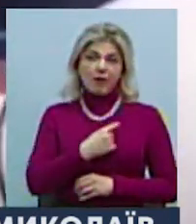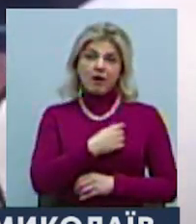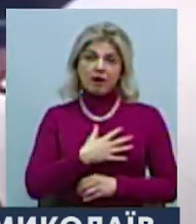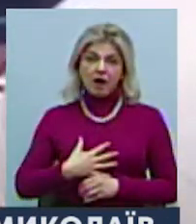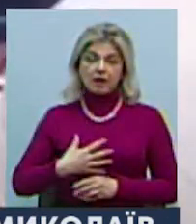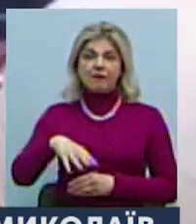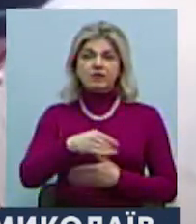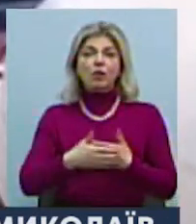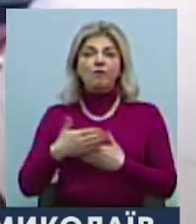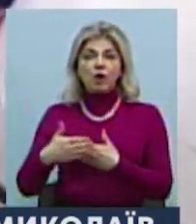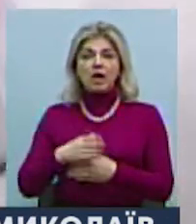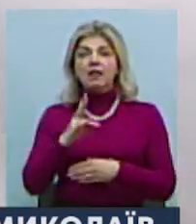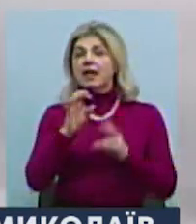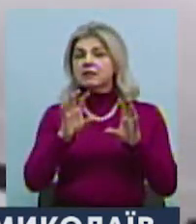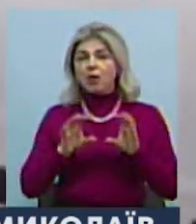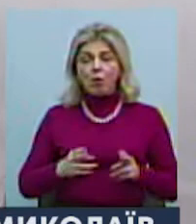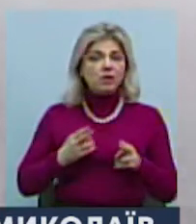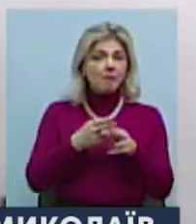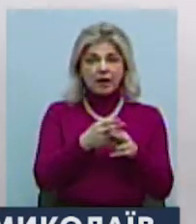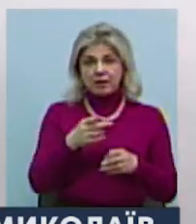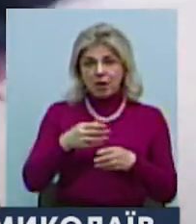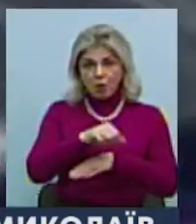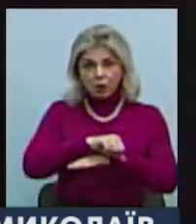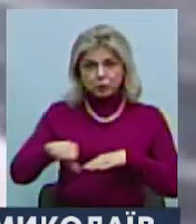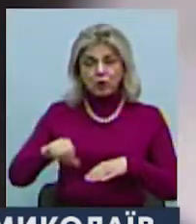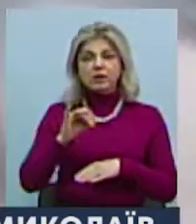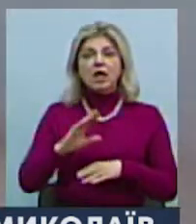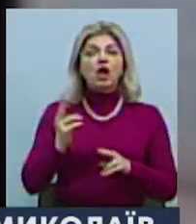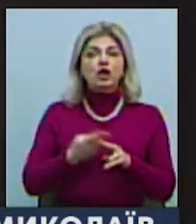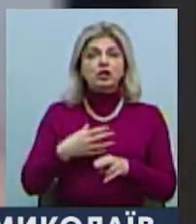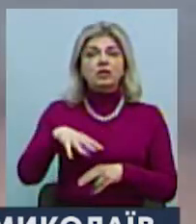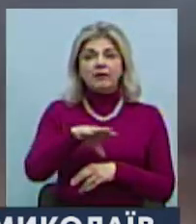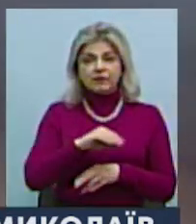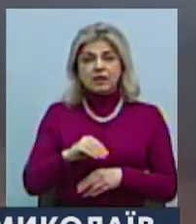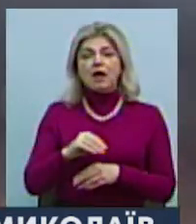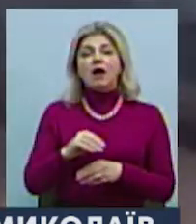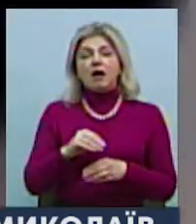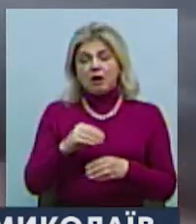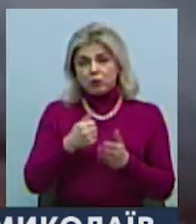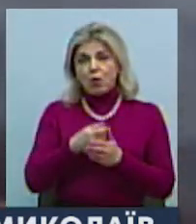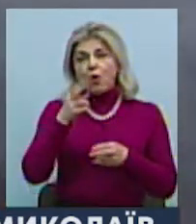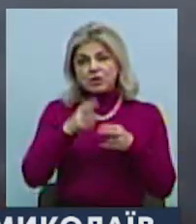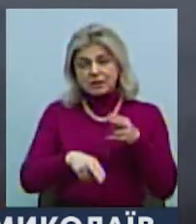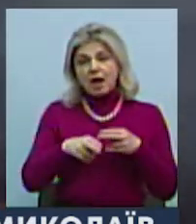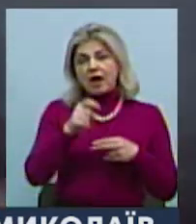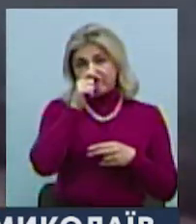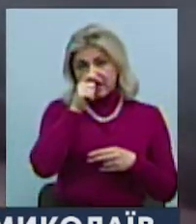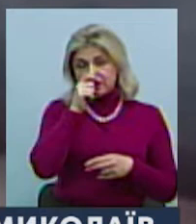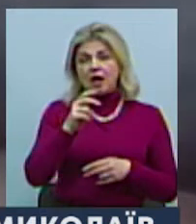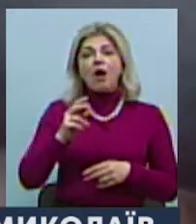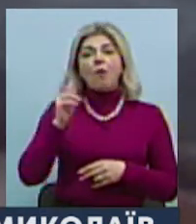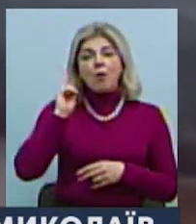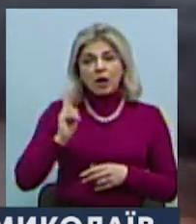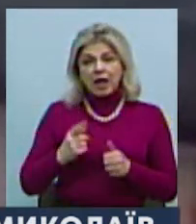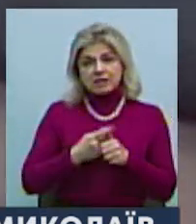звинуватили в незаконному перетині кордону. Російський суд лишив членів екіпажів у СІЗО до кінця квітня. Моряки назвали себе